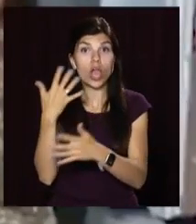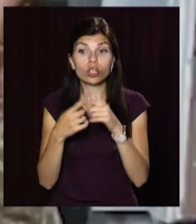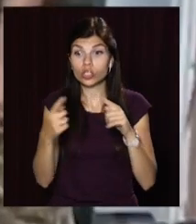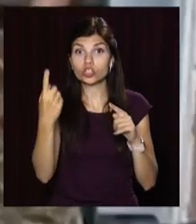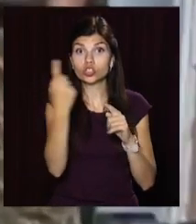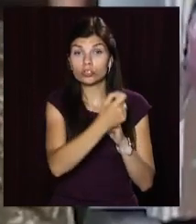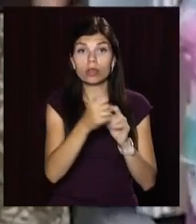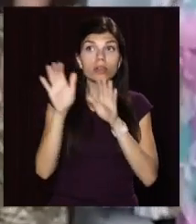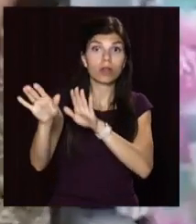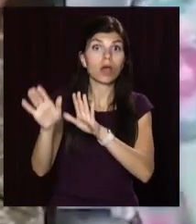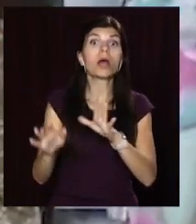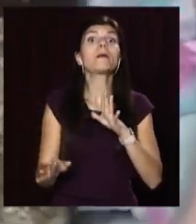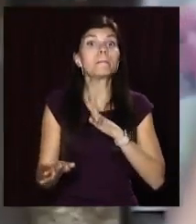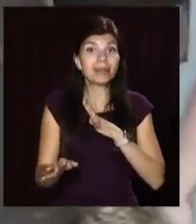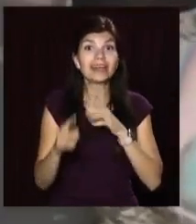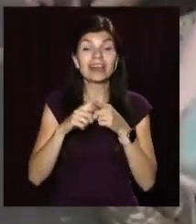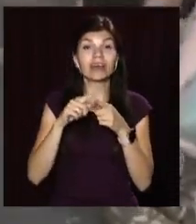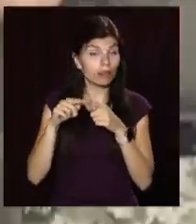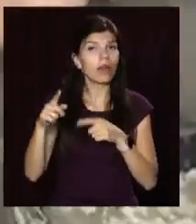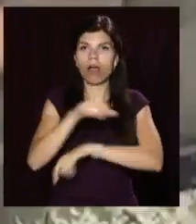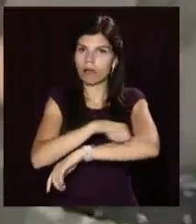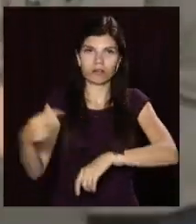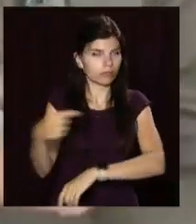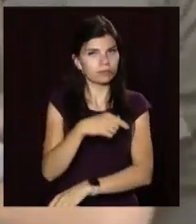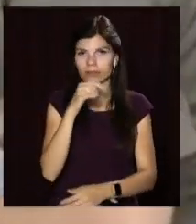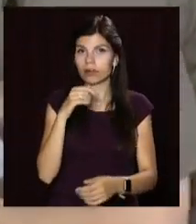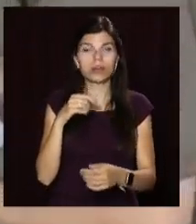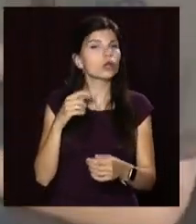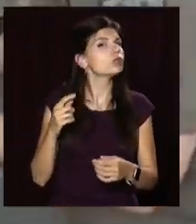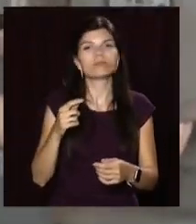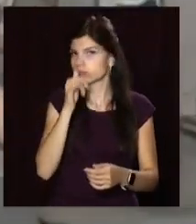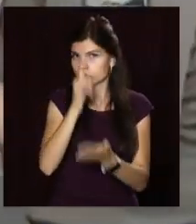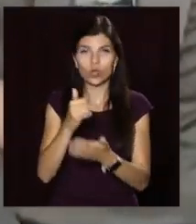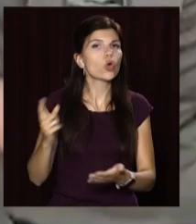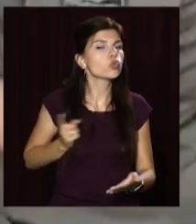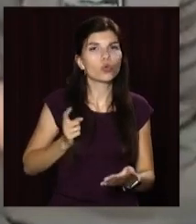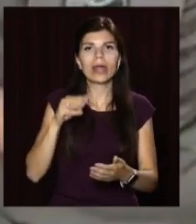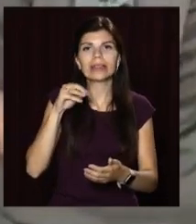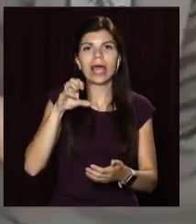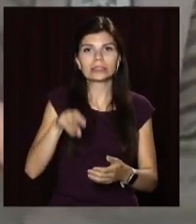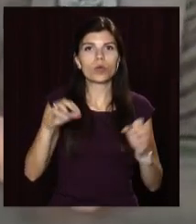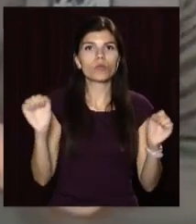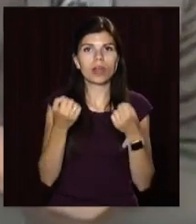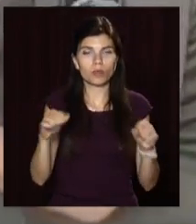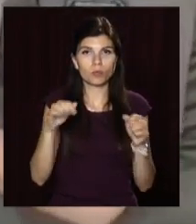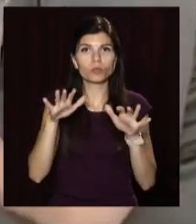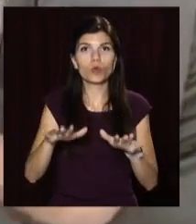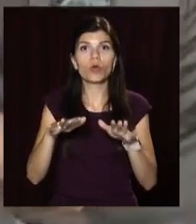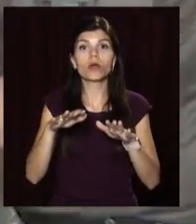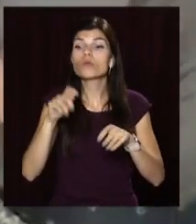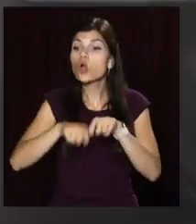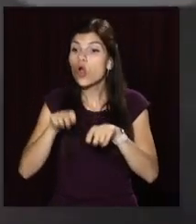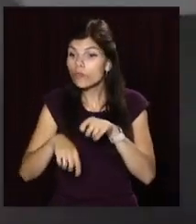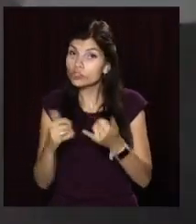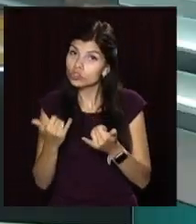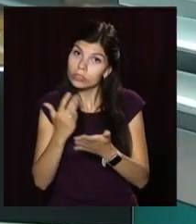тиждень перебувала в зазначених країнах, вона не перетне кордон без негативного результату експрес-тесту, проведеного в пунктах пропуску.